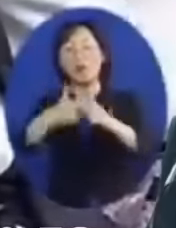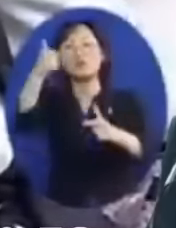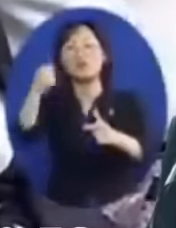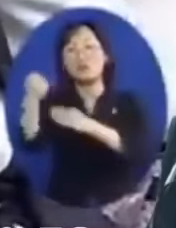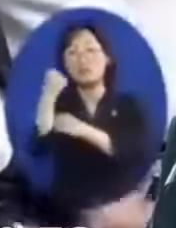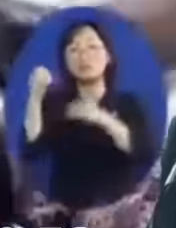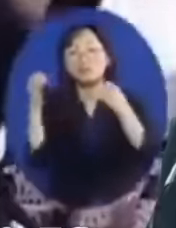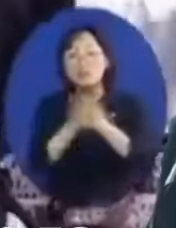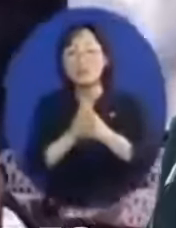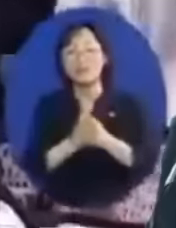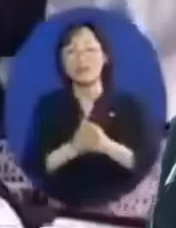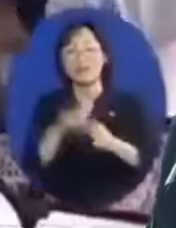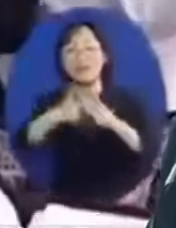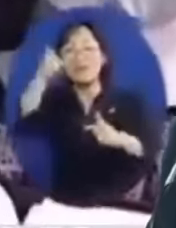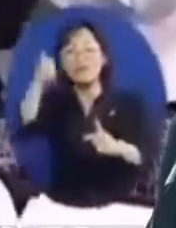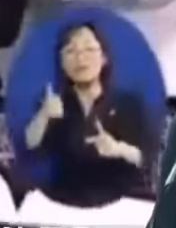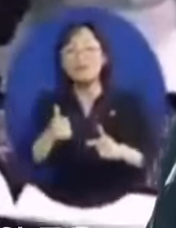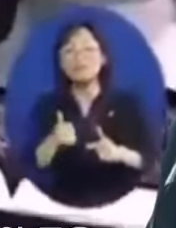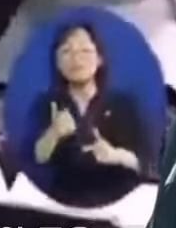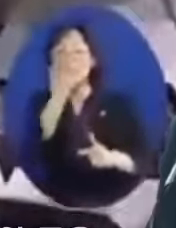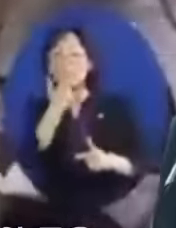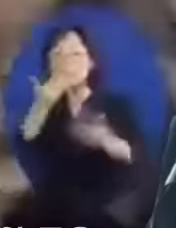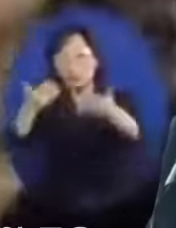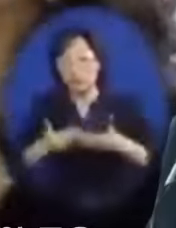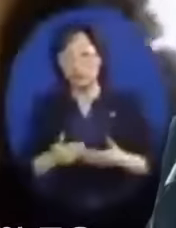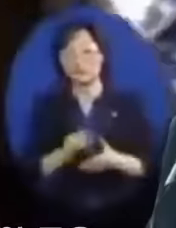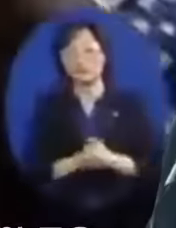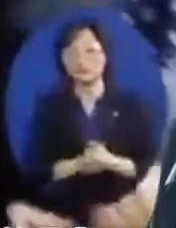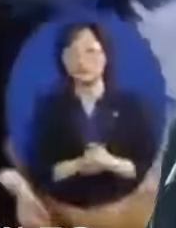사는 것이므로 예수의 생명으로 설교한다.